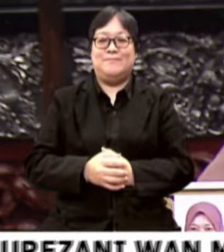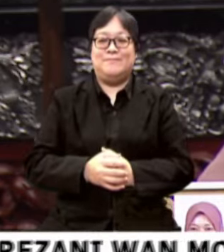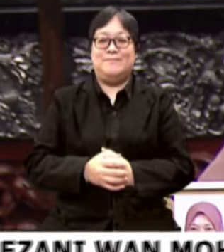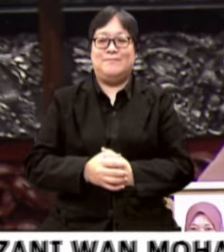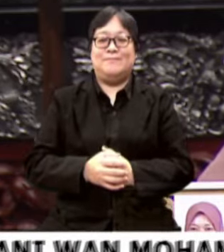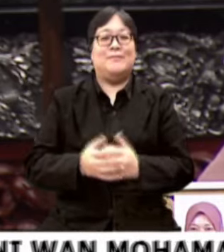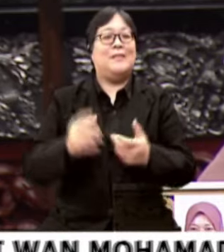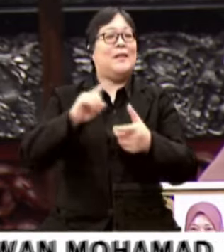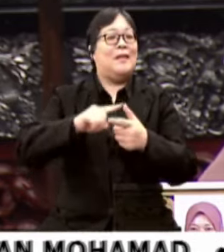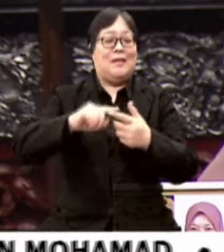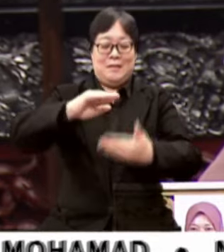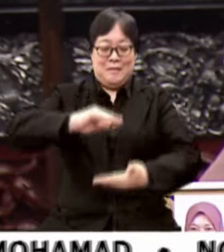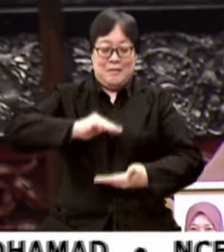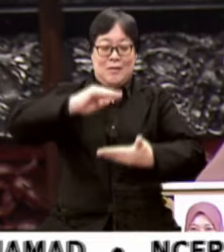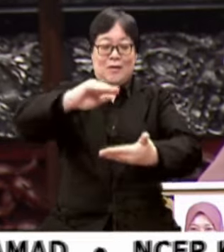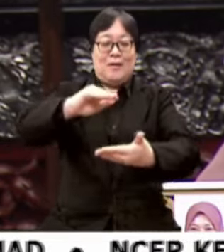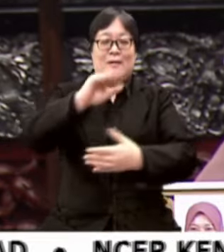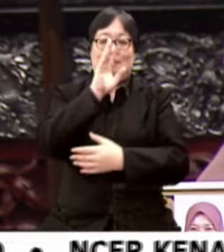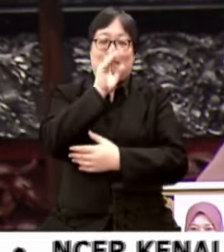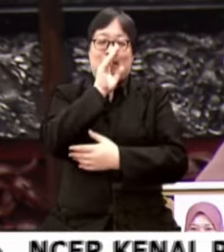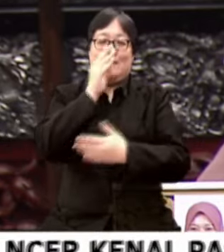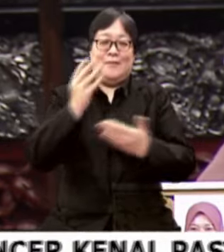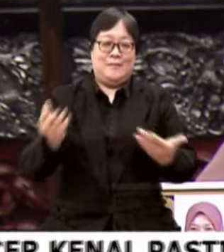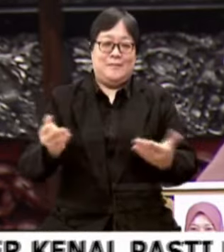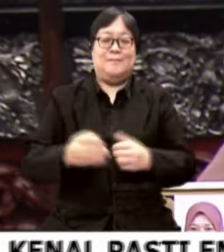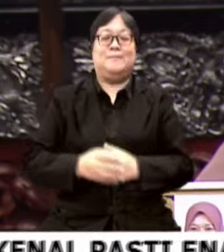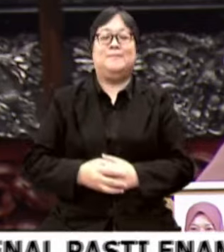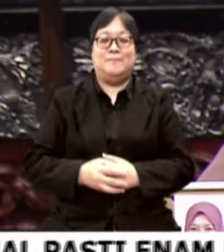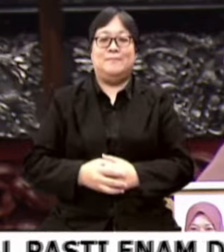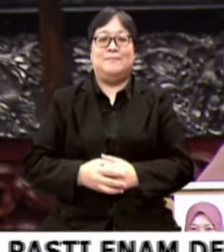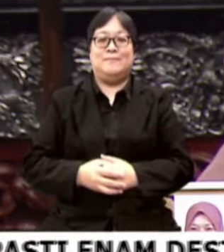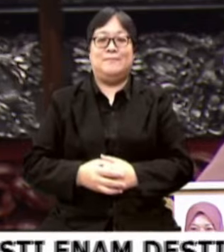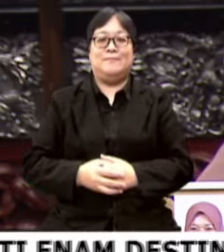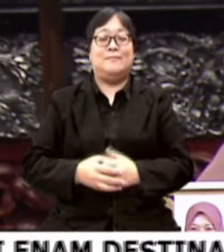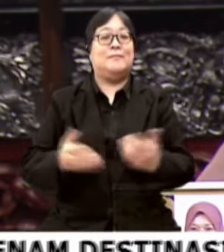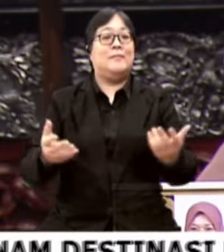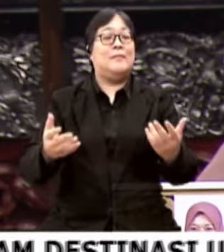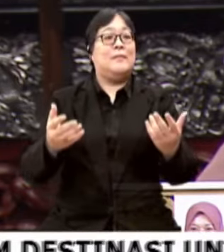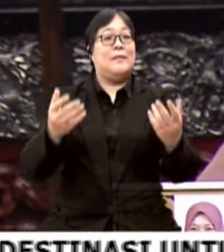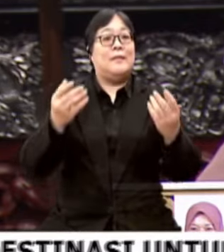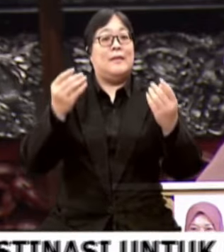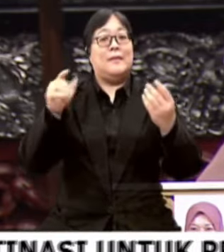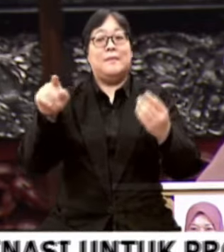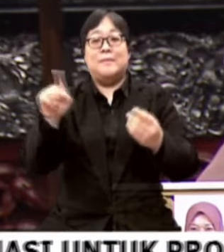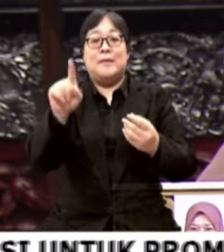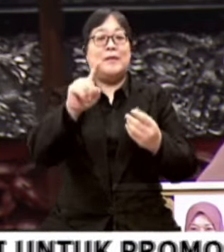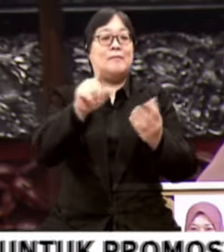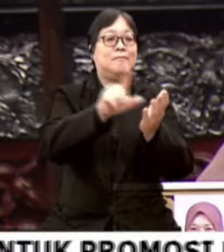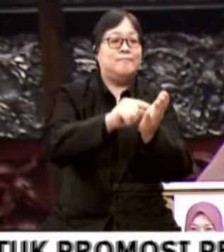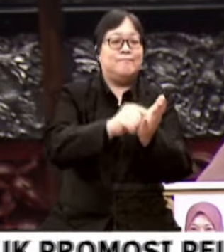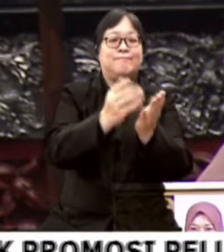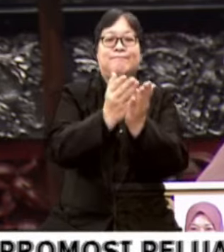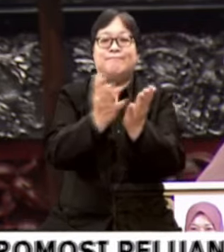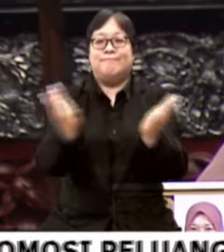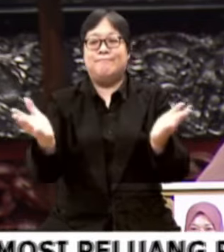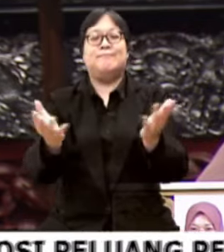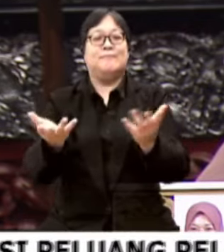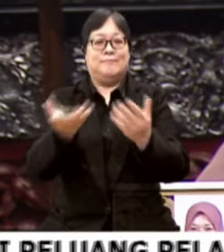menyampaikan maklumat yang palsu ya dan lain sebagainya jadi bagaimana-bagai untuk